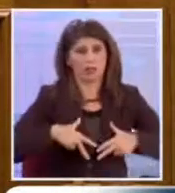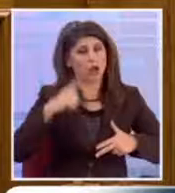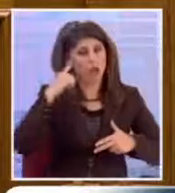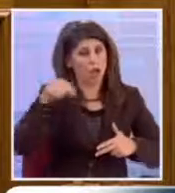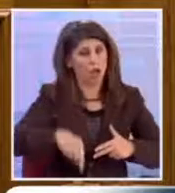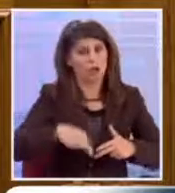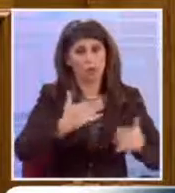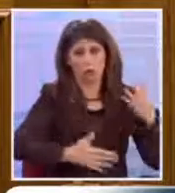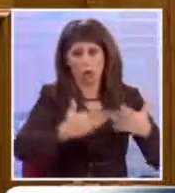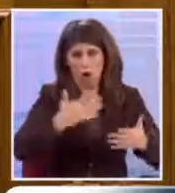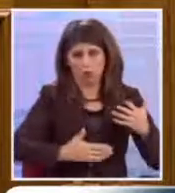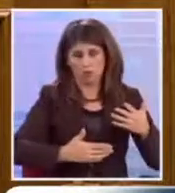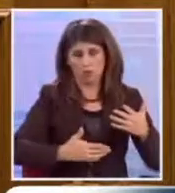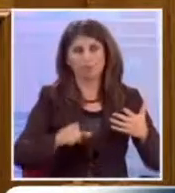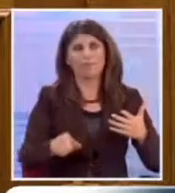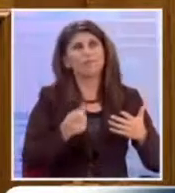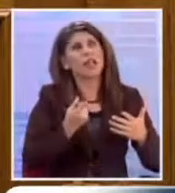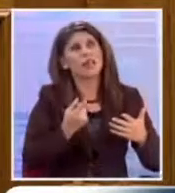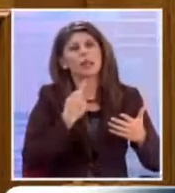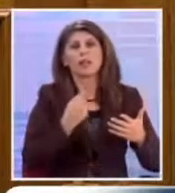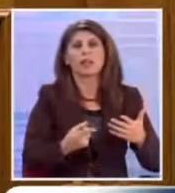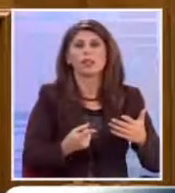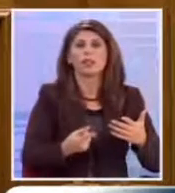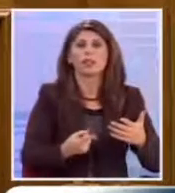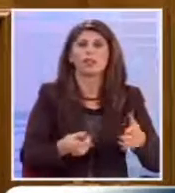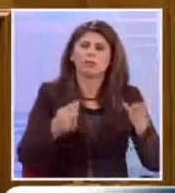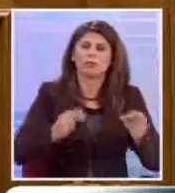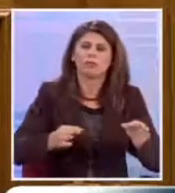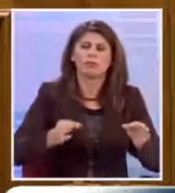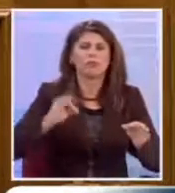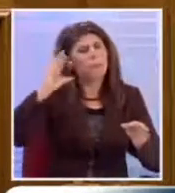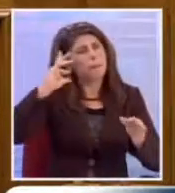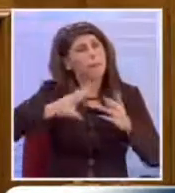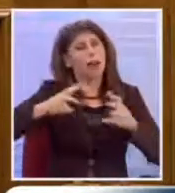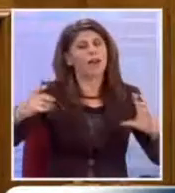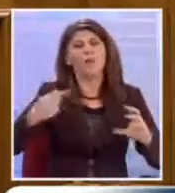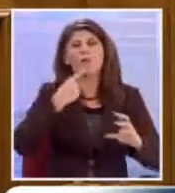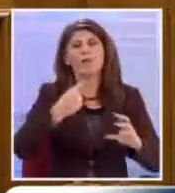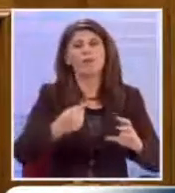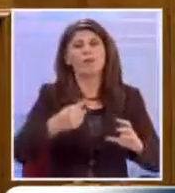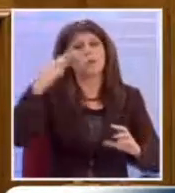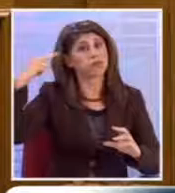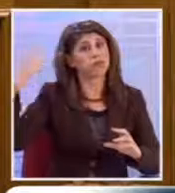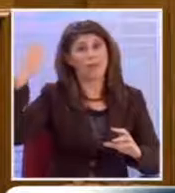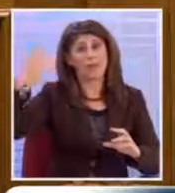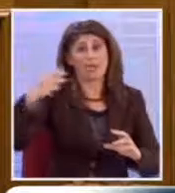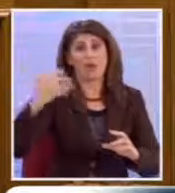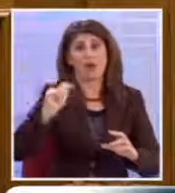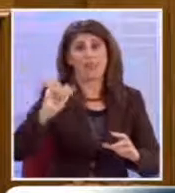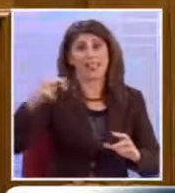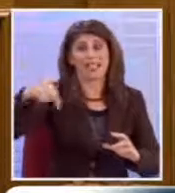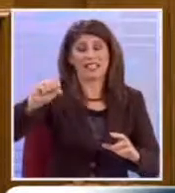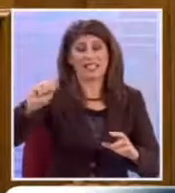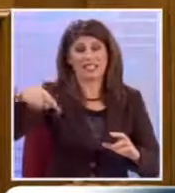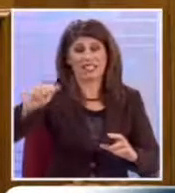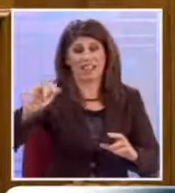συγκεκριμένος προϋπολογισμός εκφράζει τον ορισμό της παράνοιας που έχει δώσει ο Αϊνστάιν, ότι το να κάνεις ξανά και